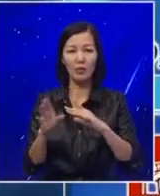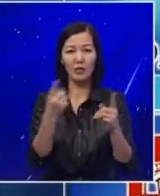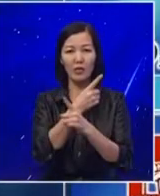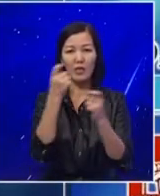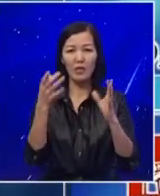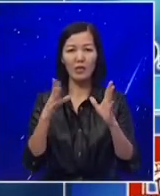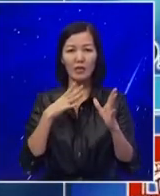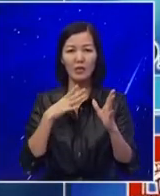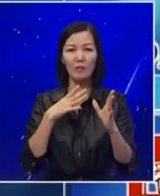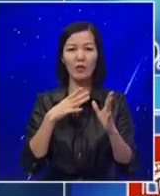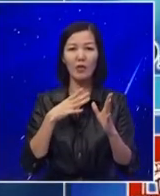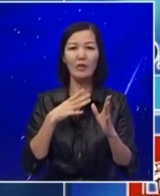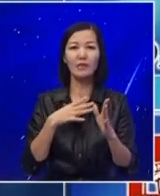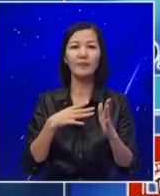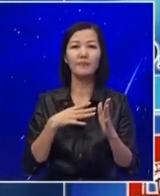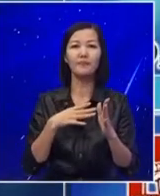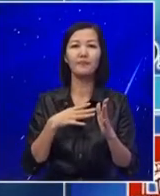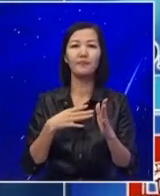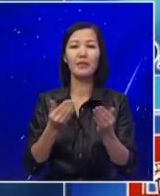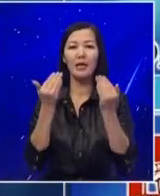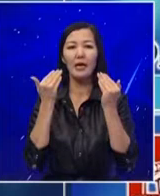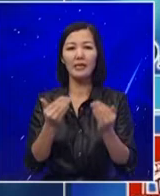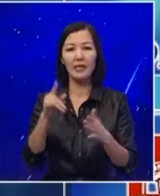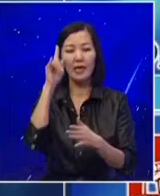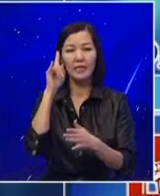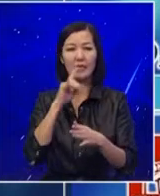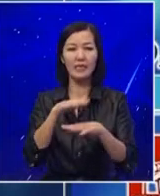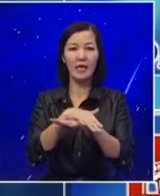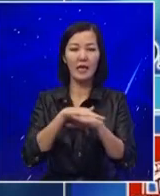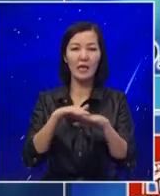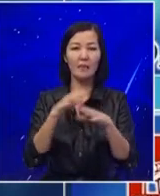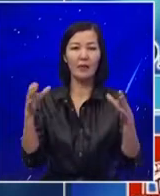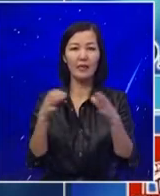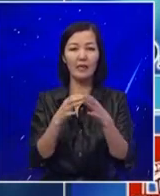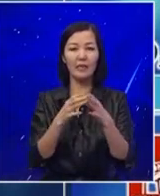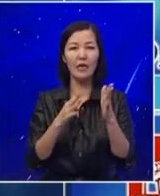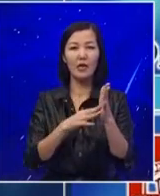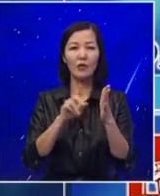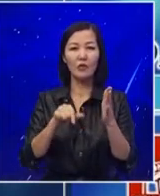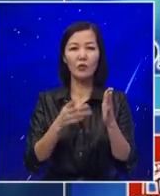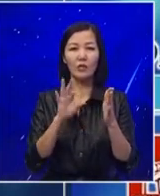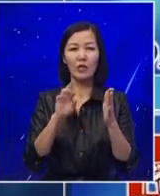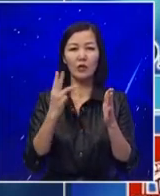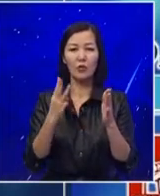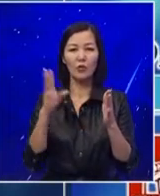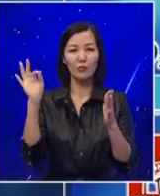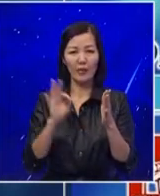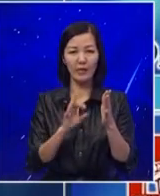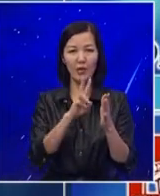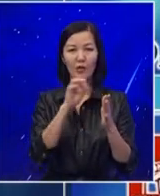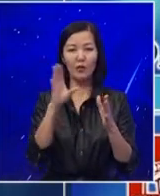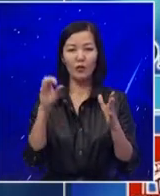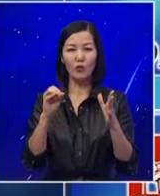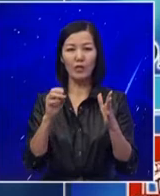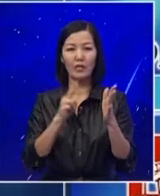еткен болатын. Оған сәйкес респонденттердің экзит пол нәтижесі бойынша Қазақстанның халық партиясына 9-03%, Нұр